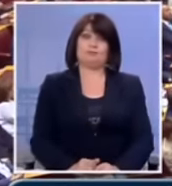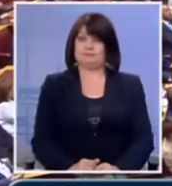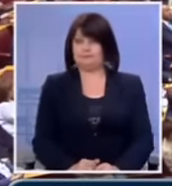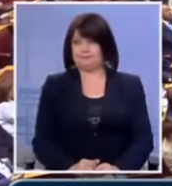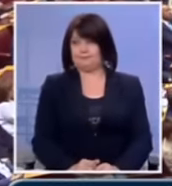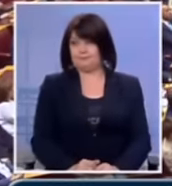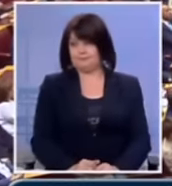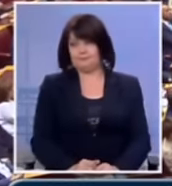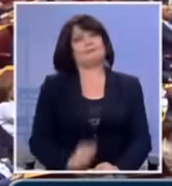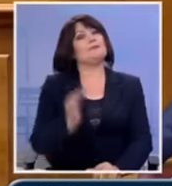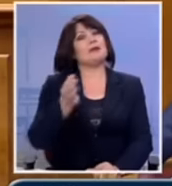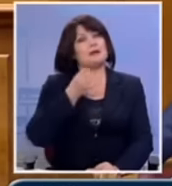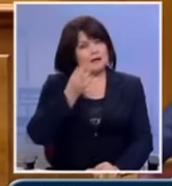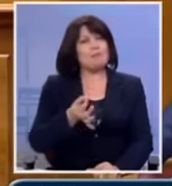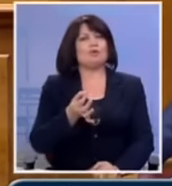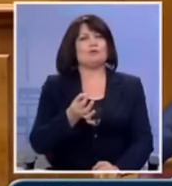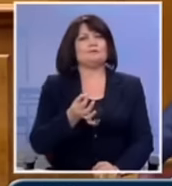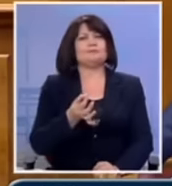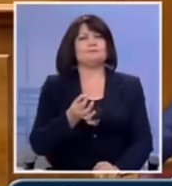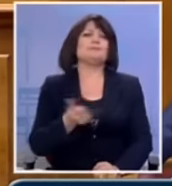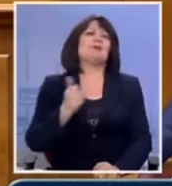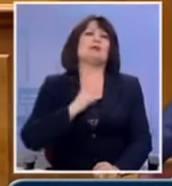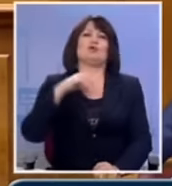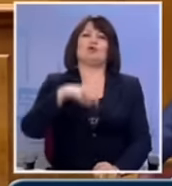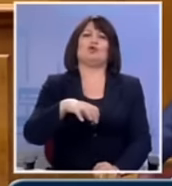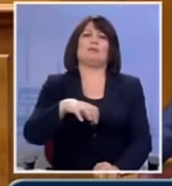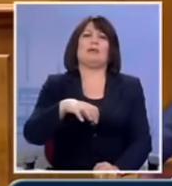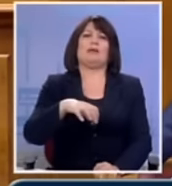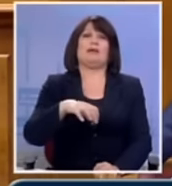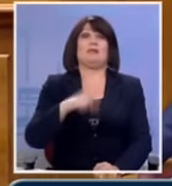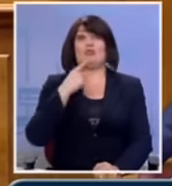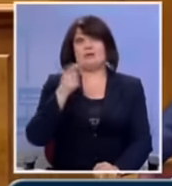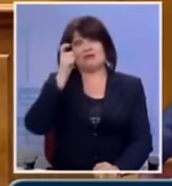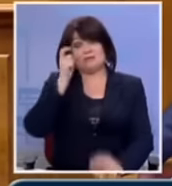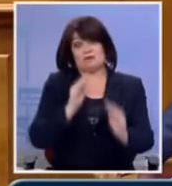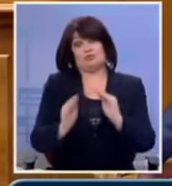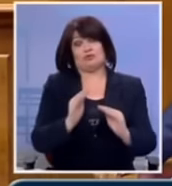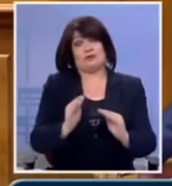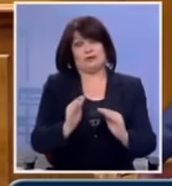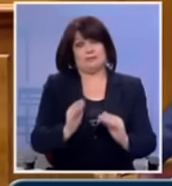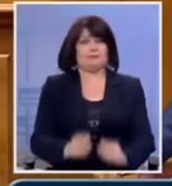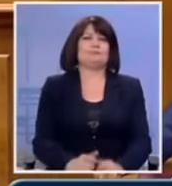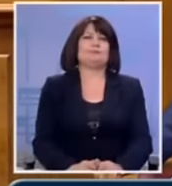να αναφερθώ και στον ιδιωτικό τομέα που υποτίθεται ότι προστατεύεται.